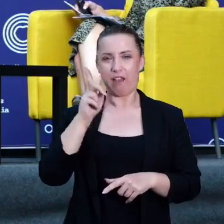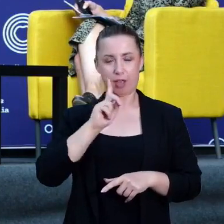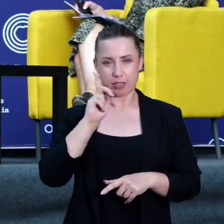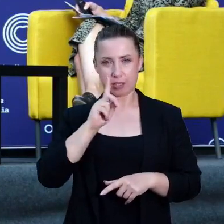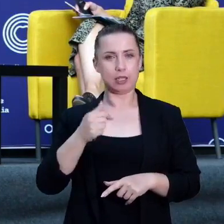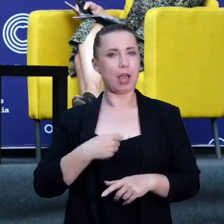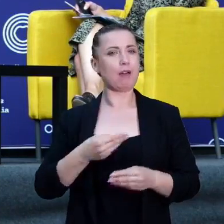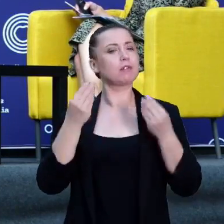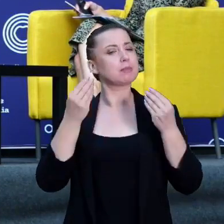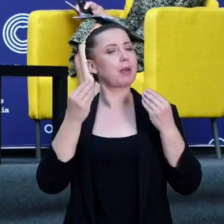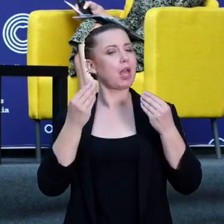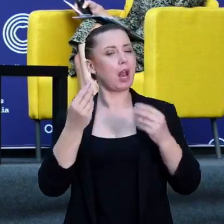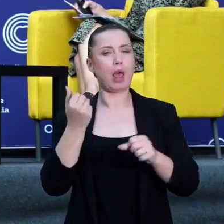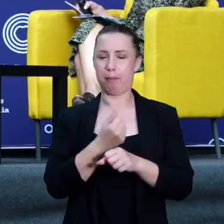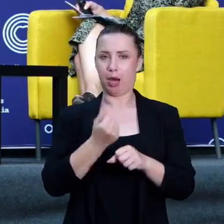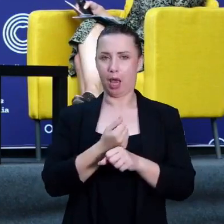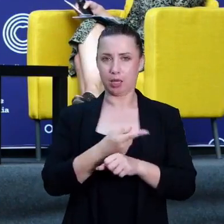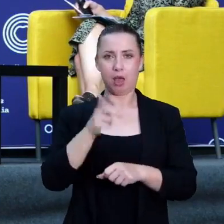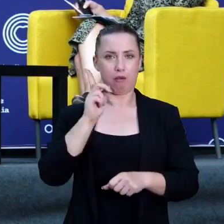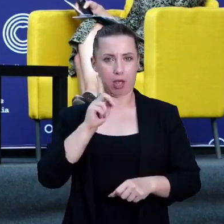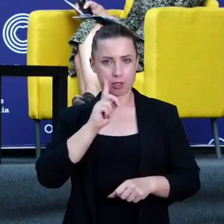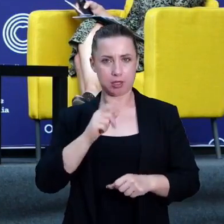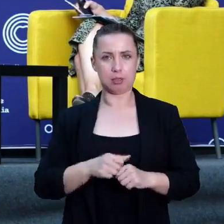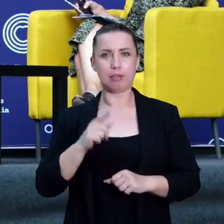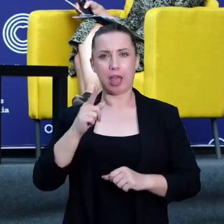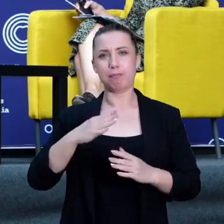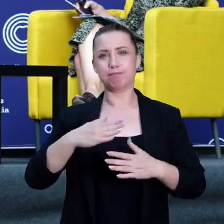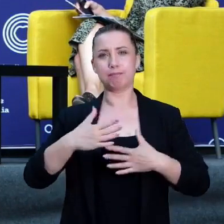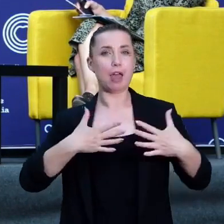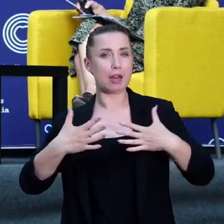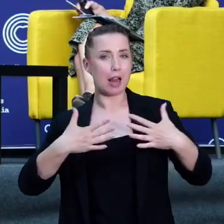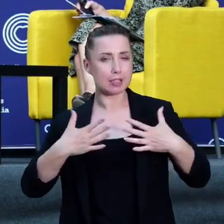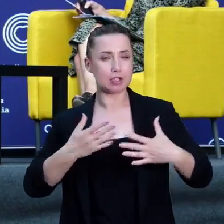Wspaniale mi się pracuje z mężczyznami. Często te relacje są o wiele właśnie takie